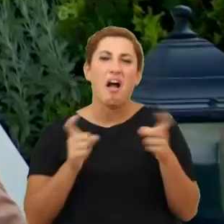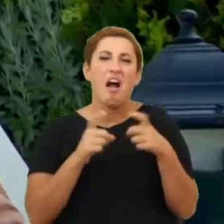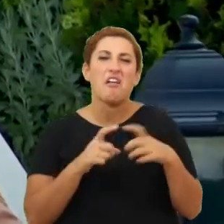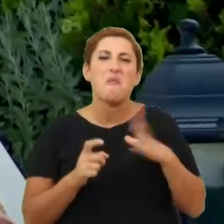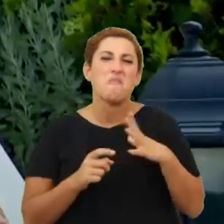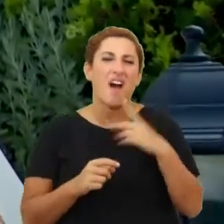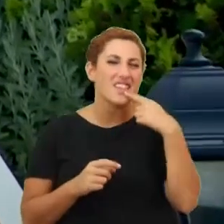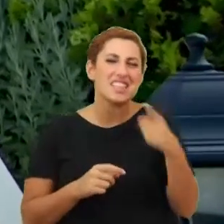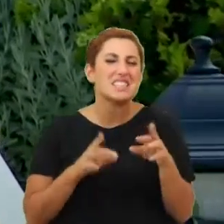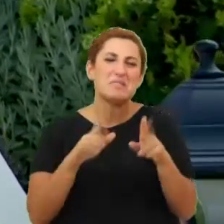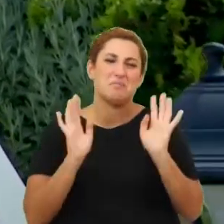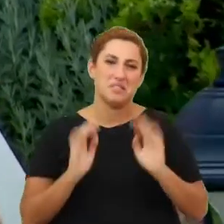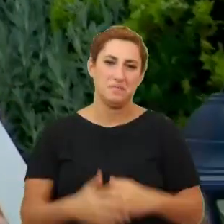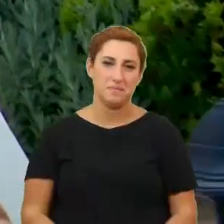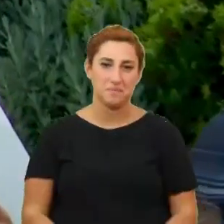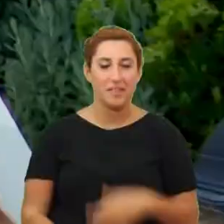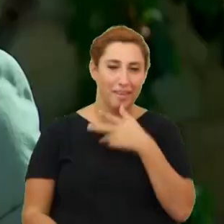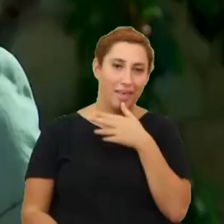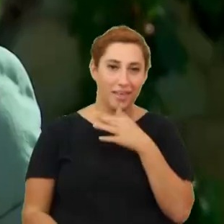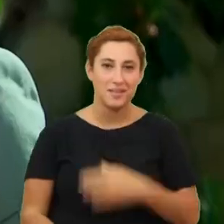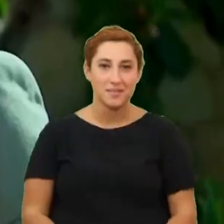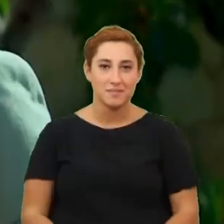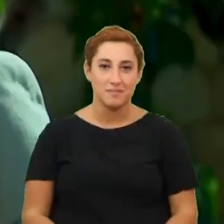akrep var desem yeridir.